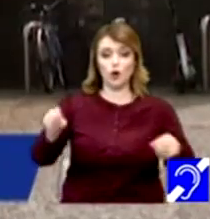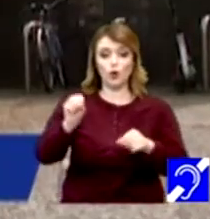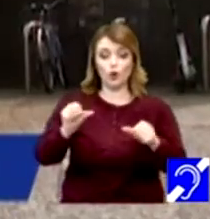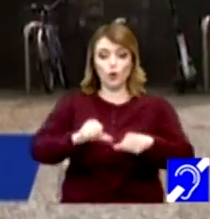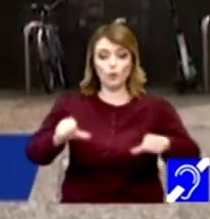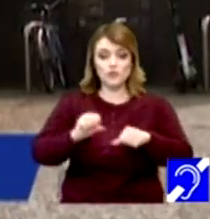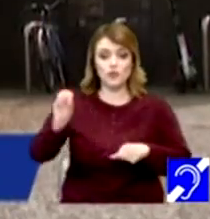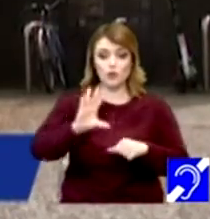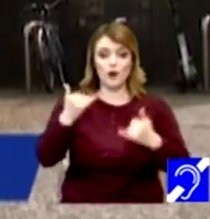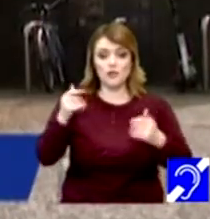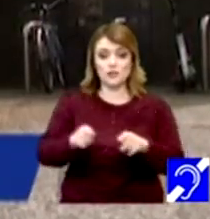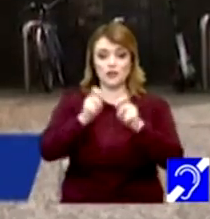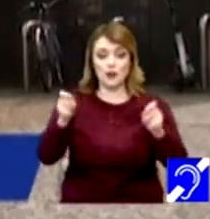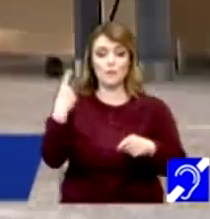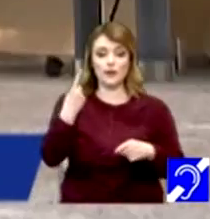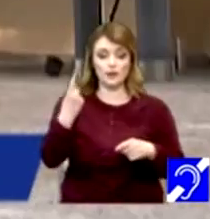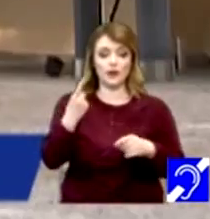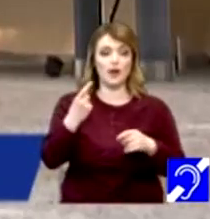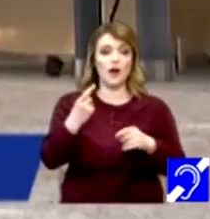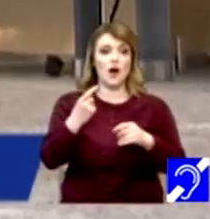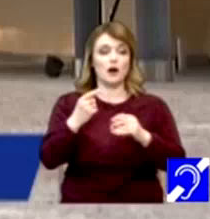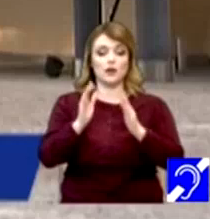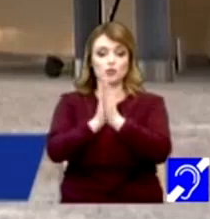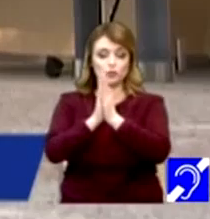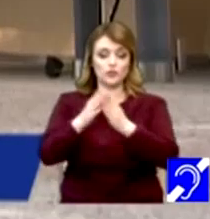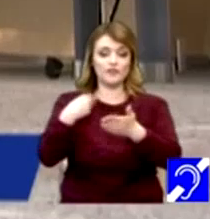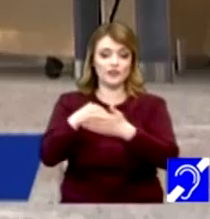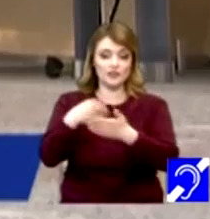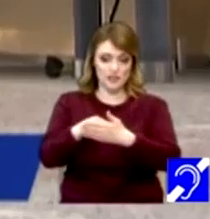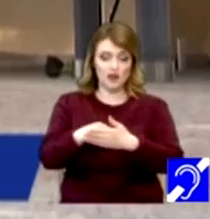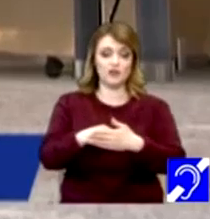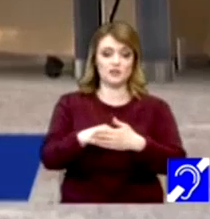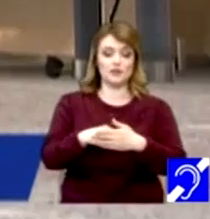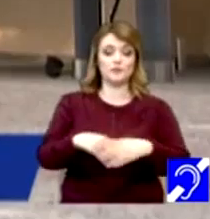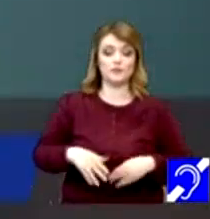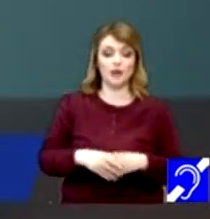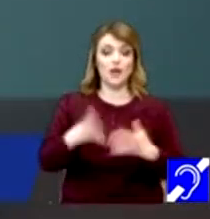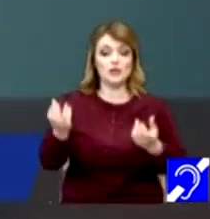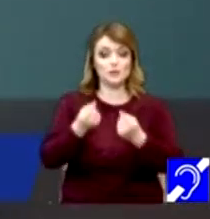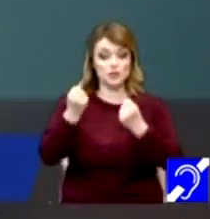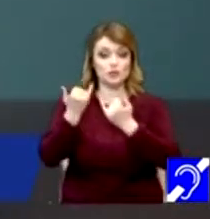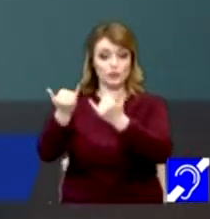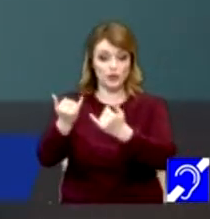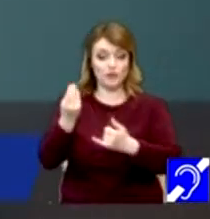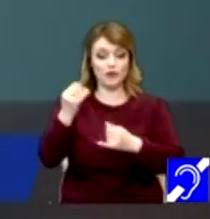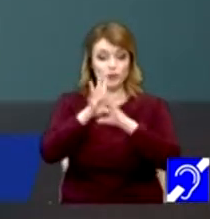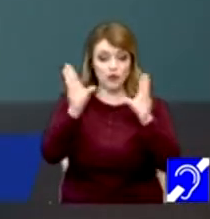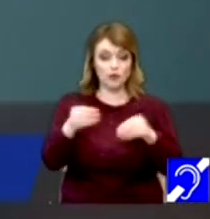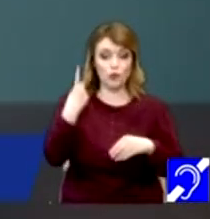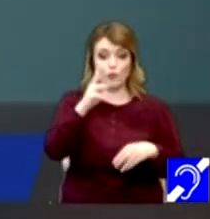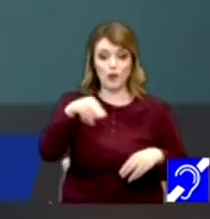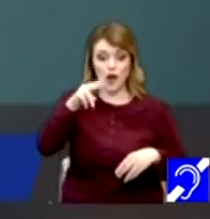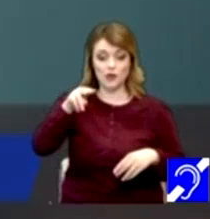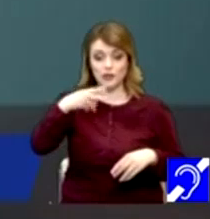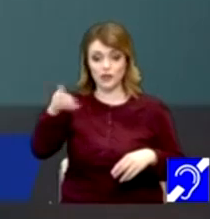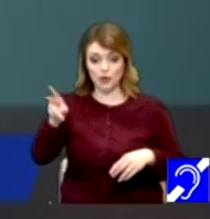Comisia Europeană a deschis astăzi primele apeluri de finanțare în cadrul Consiliului European pentru Inovare. Sprijinul oferit în valoare de peste 1 miliard